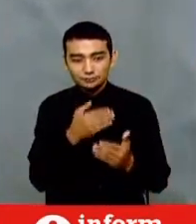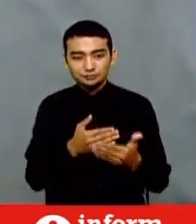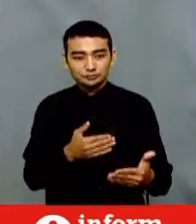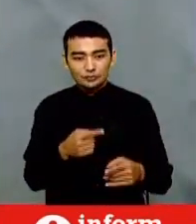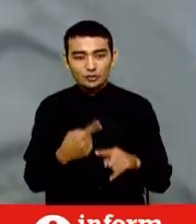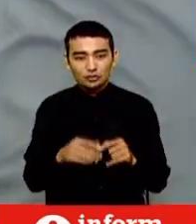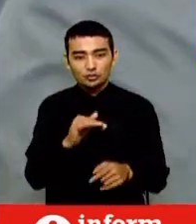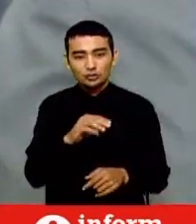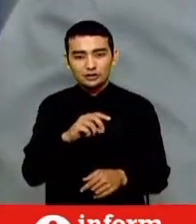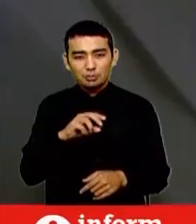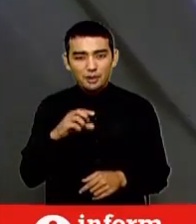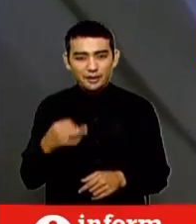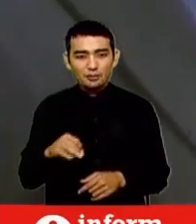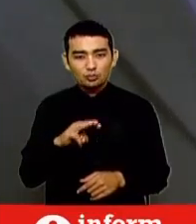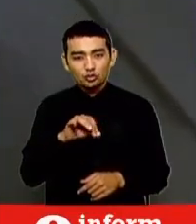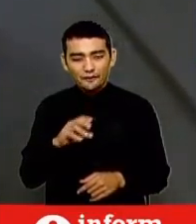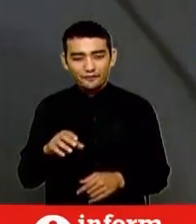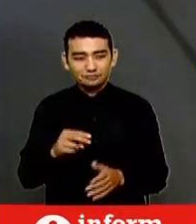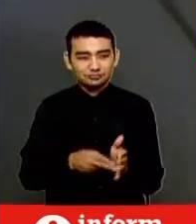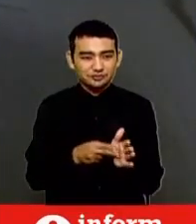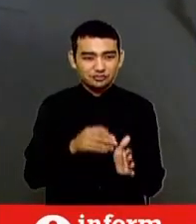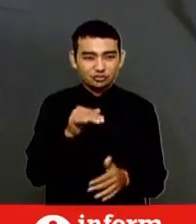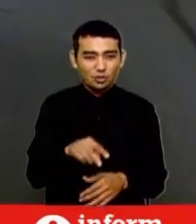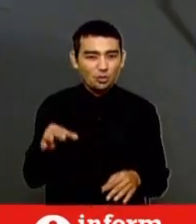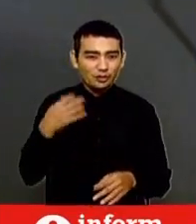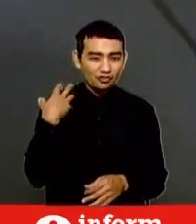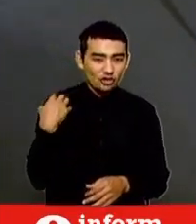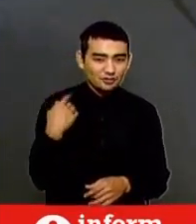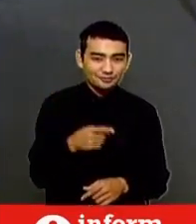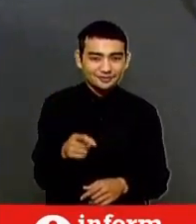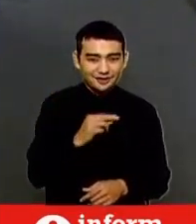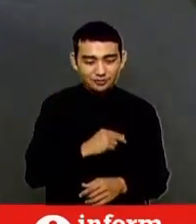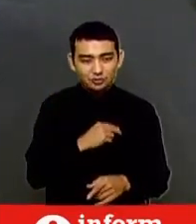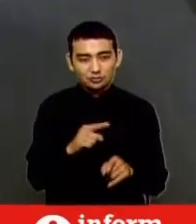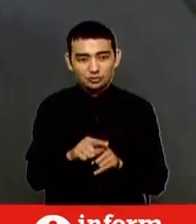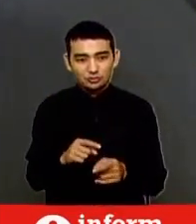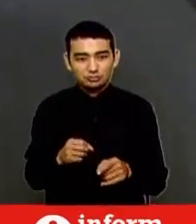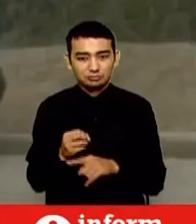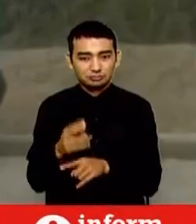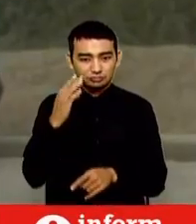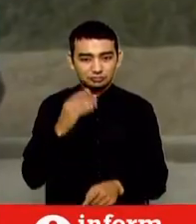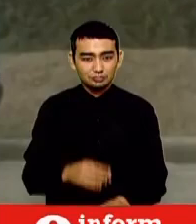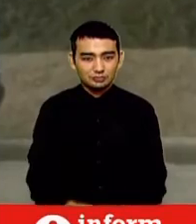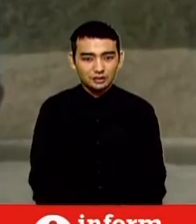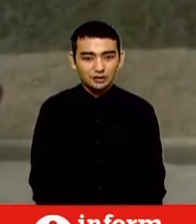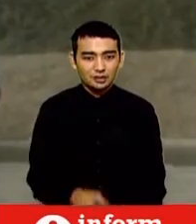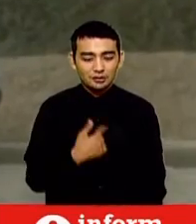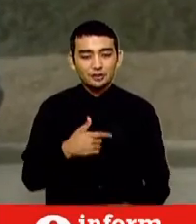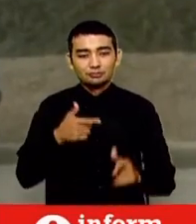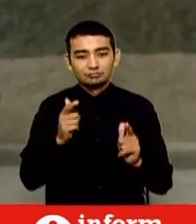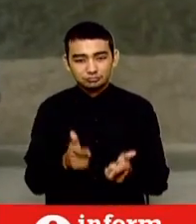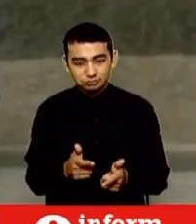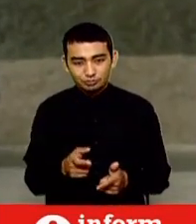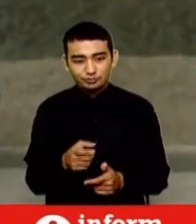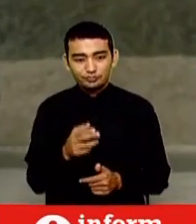ауысқан Жұлдызбай Мұсаев Қазақстан темір жолы мекемесінің басшылары ол қызметінен де қудаламақ болды дейді. Біз келістік. Маған